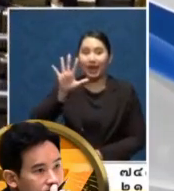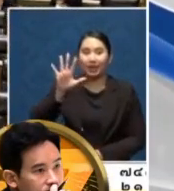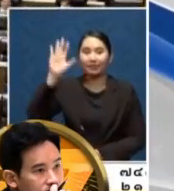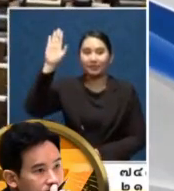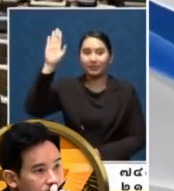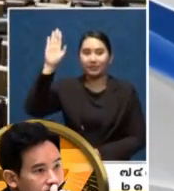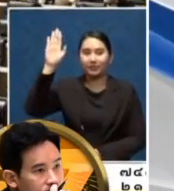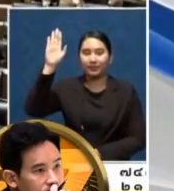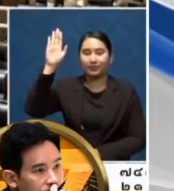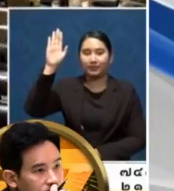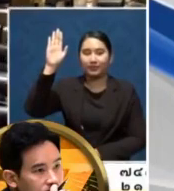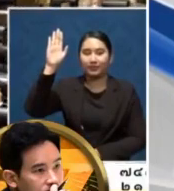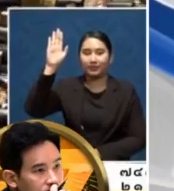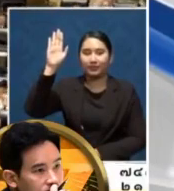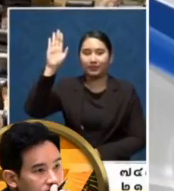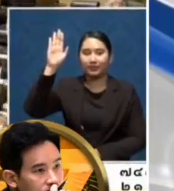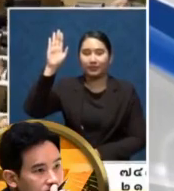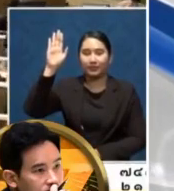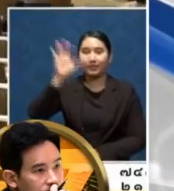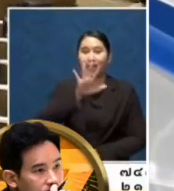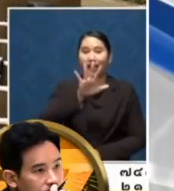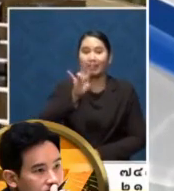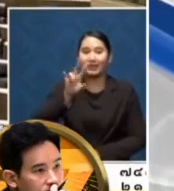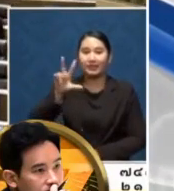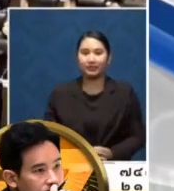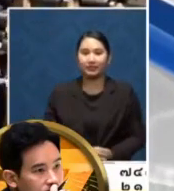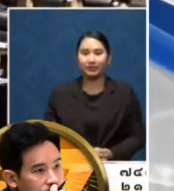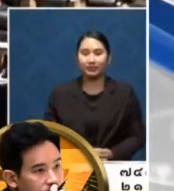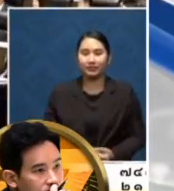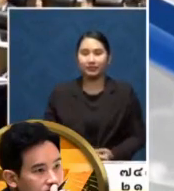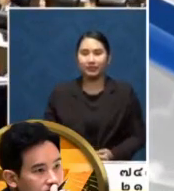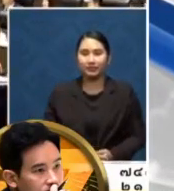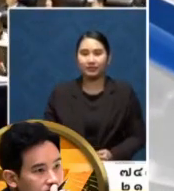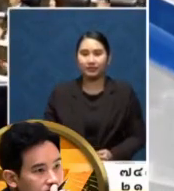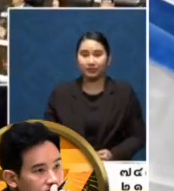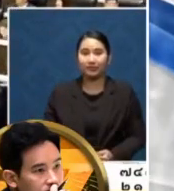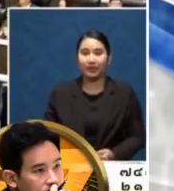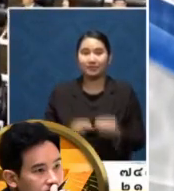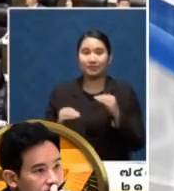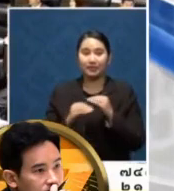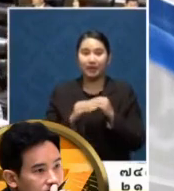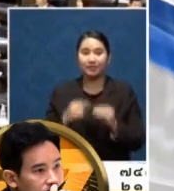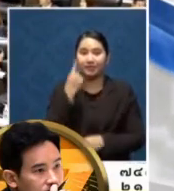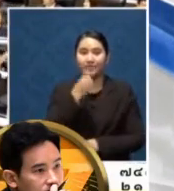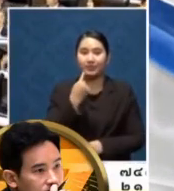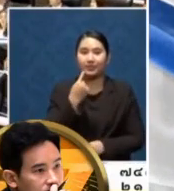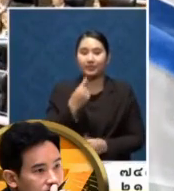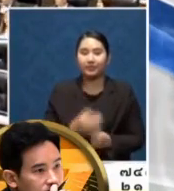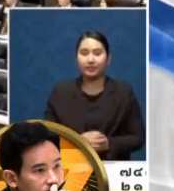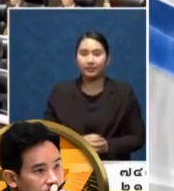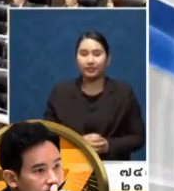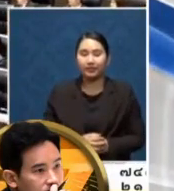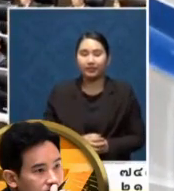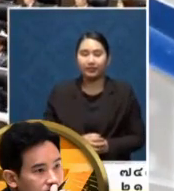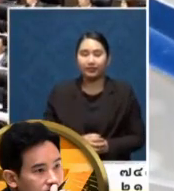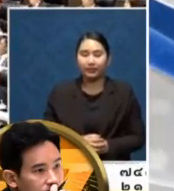ควรเอา 14ล้านเสียงมาอ้างเพราะส่วนตัวเชื่อว่าใน 14ล้านเสียงมีเป็นล้านเสียงที่ไม่เห็นด้วยเกี่ยวกับการแก้มาตรา 112ในเมื่อพระก้าวไกล